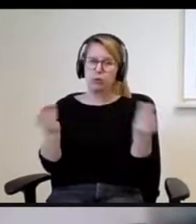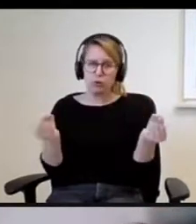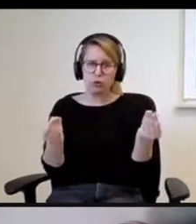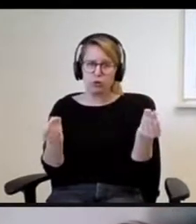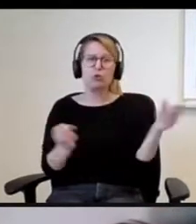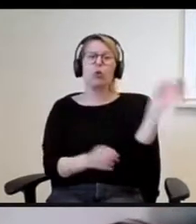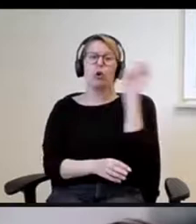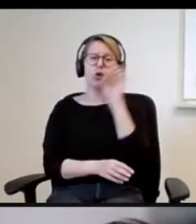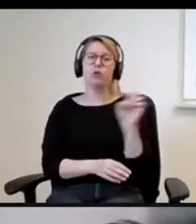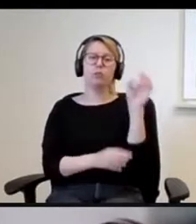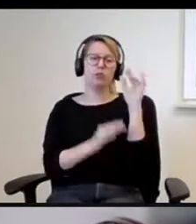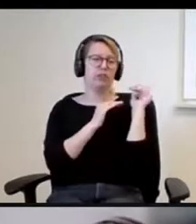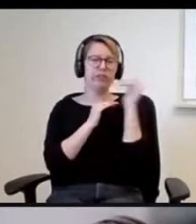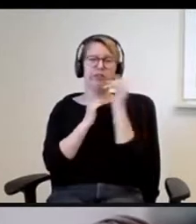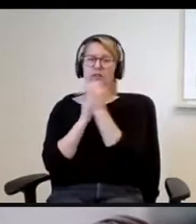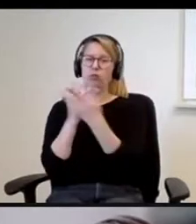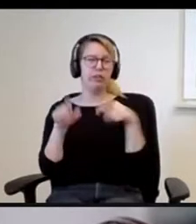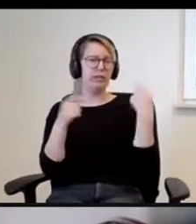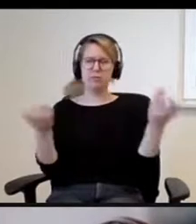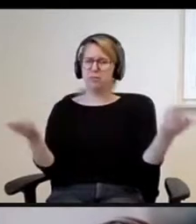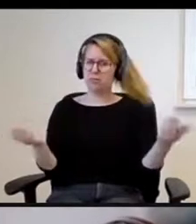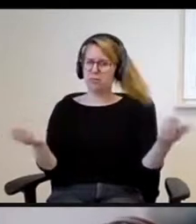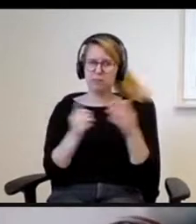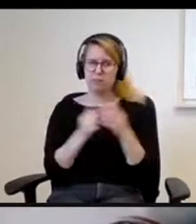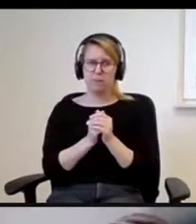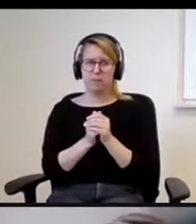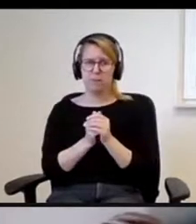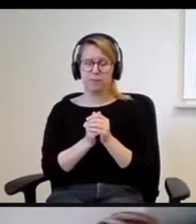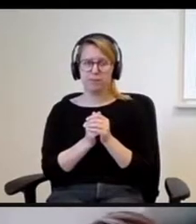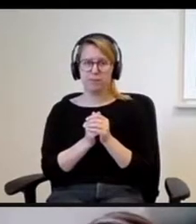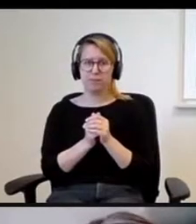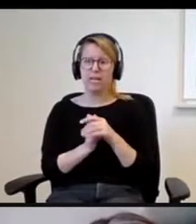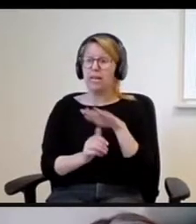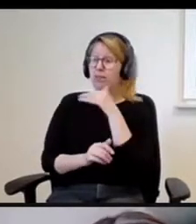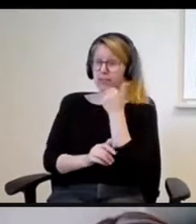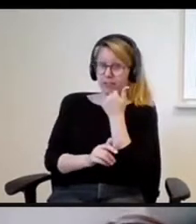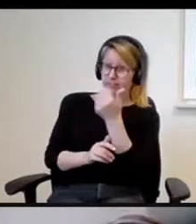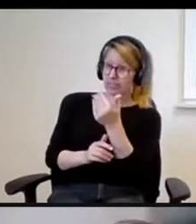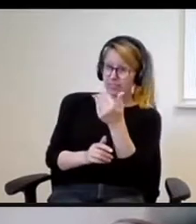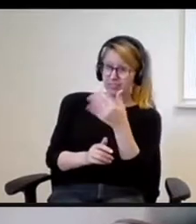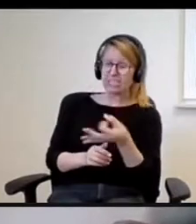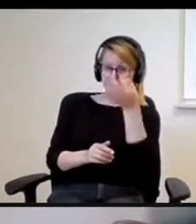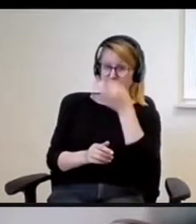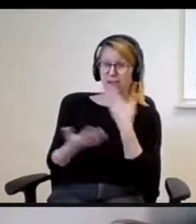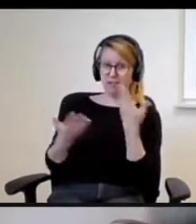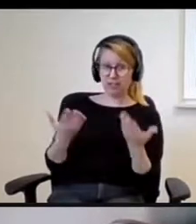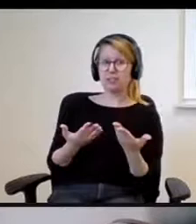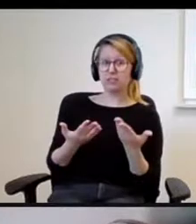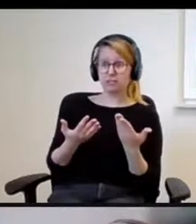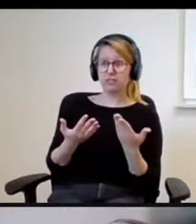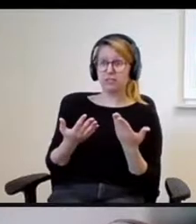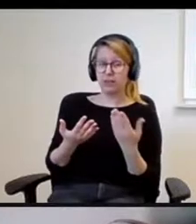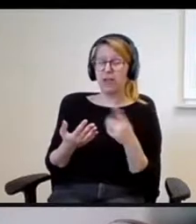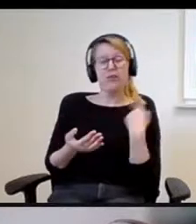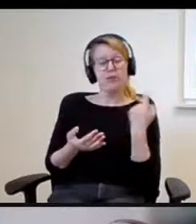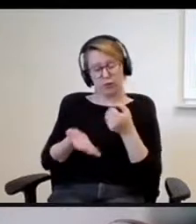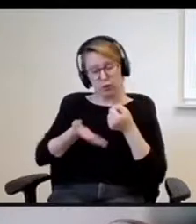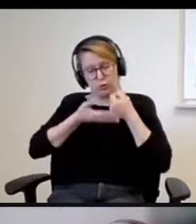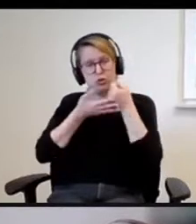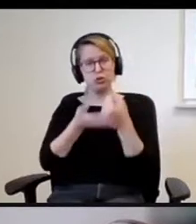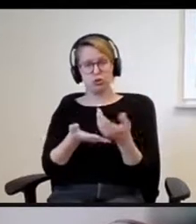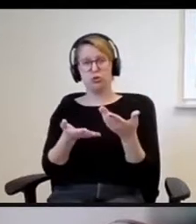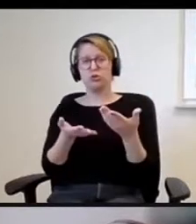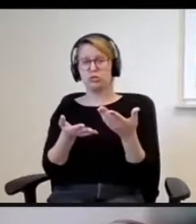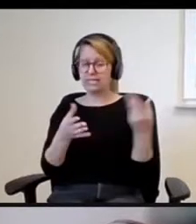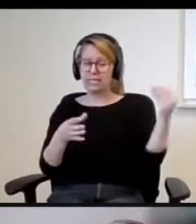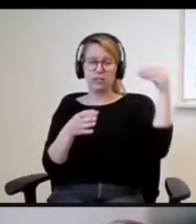Oui, merci pour cette question. Donc, en effet, on soutient les politiques des États membres en matière d'inclusion